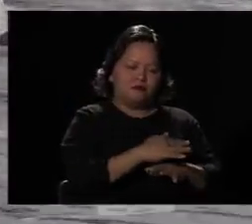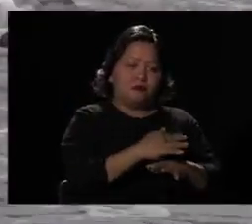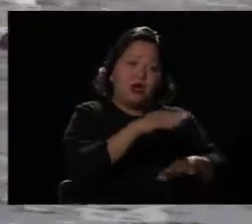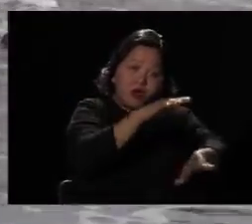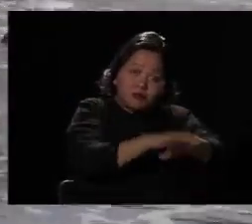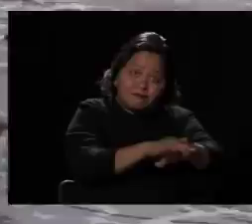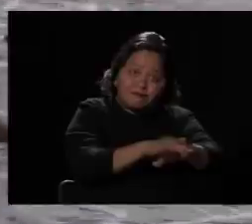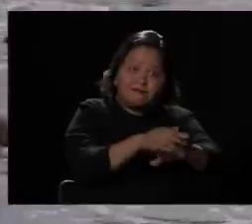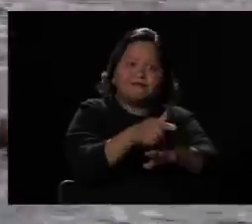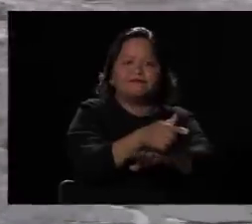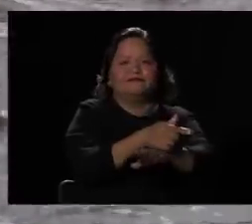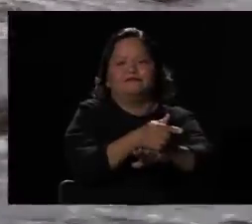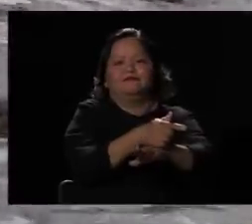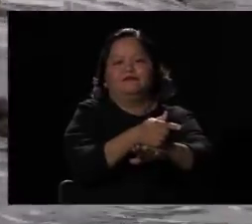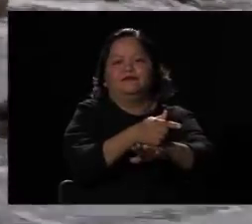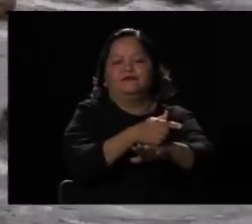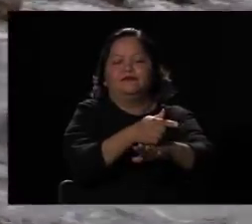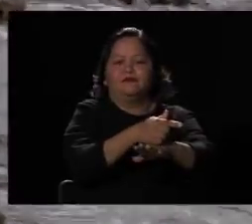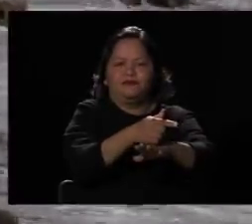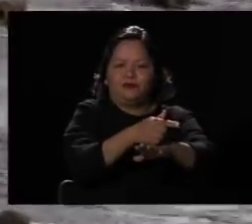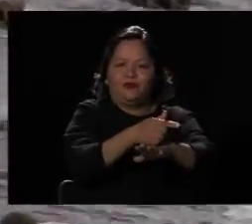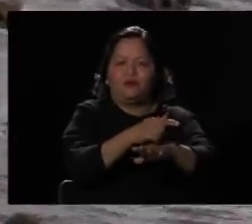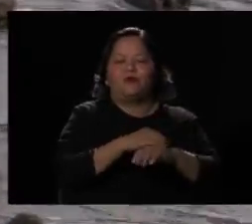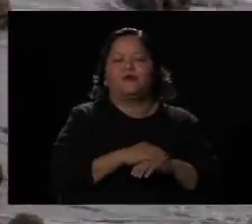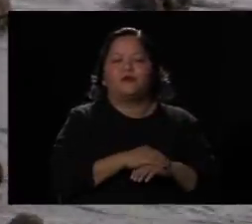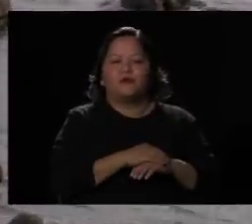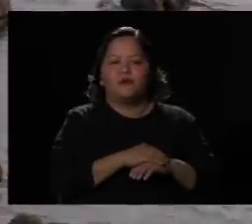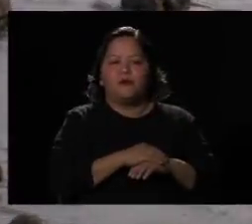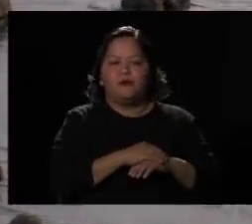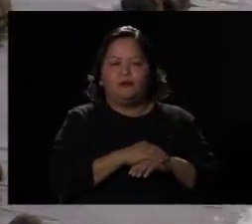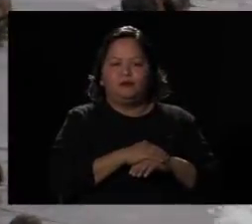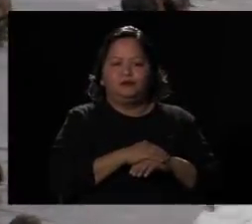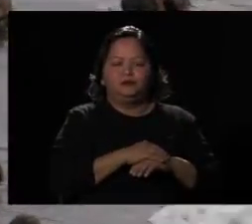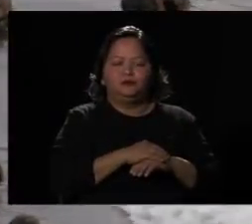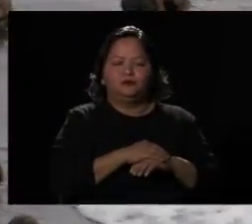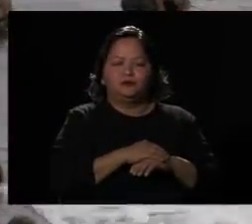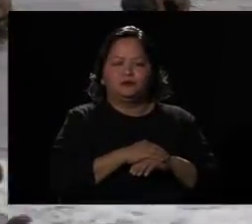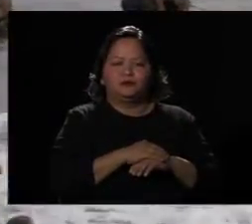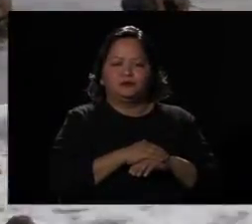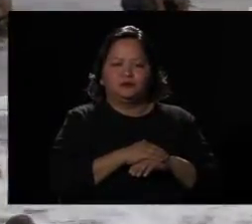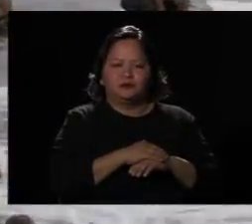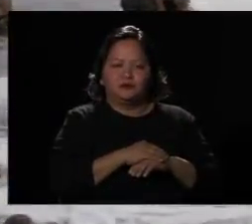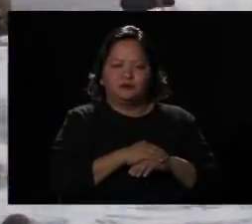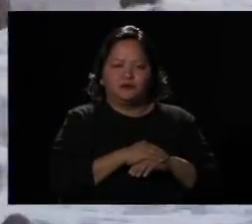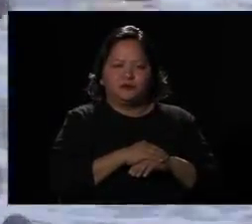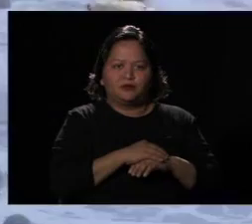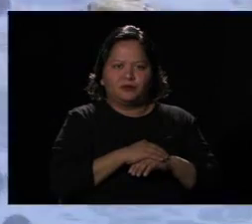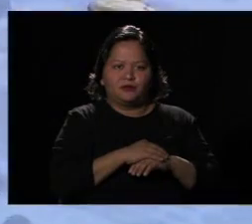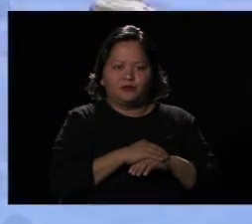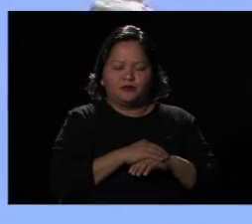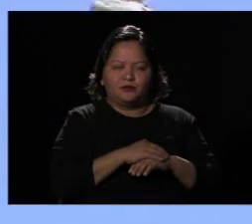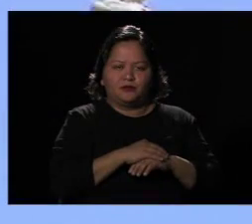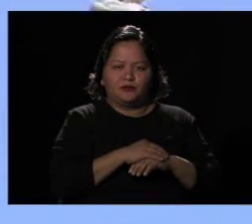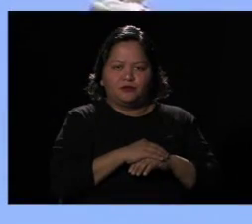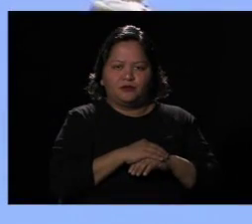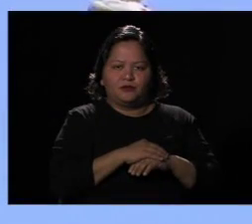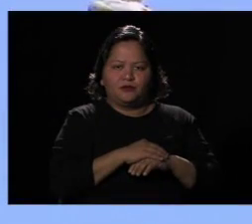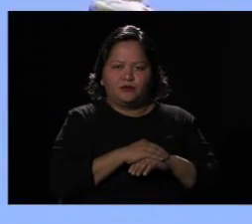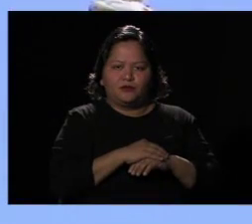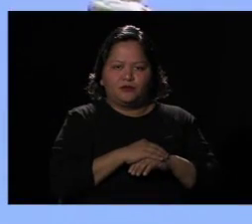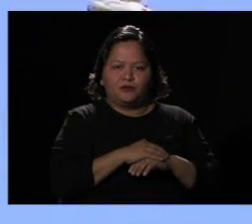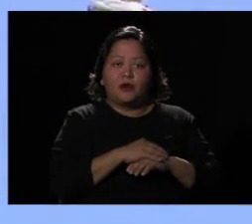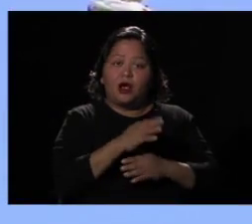itasi, jaman sinenik ni napu, jaman ogan, gwini gi itano guahan. Guaha